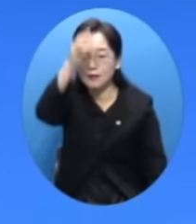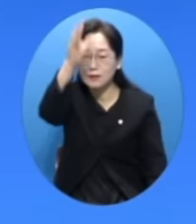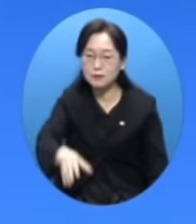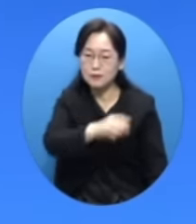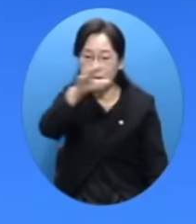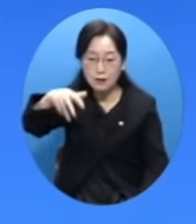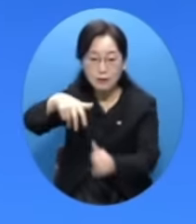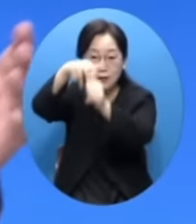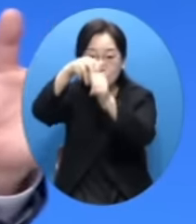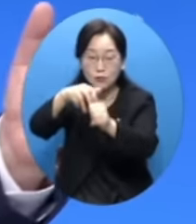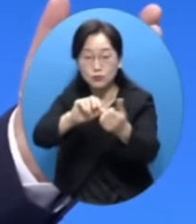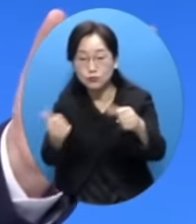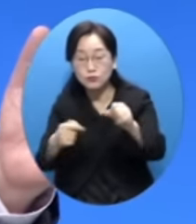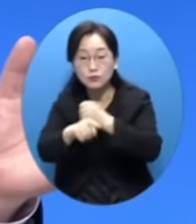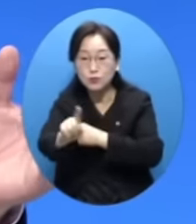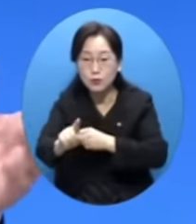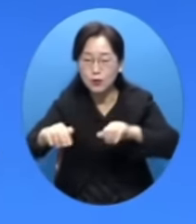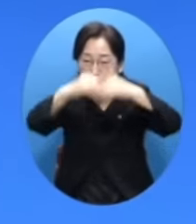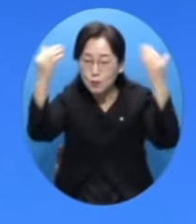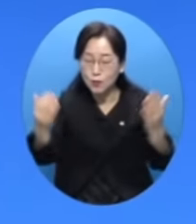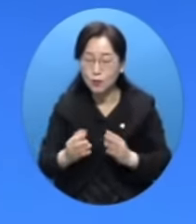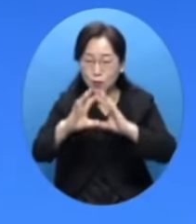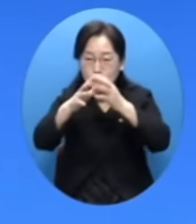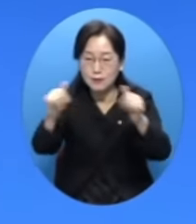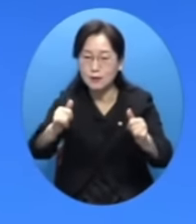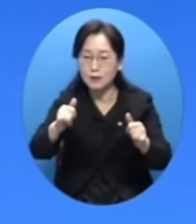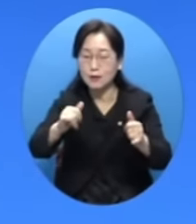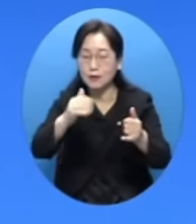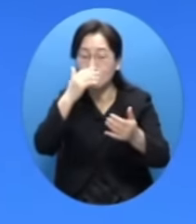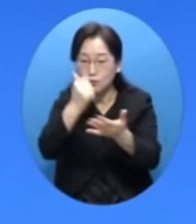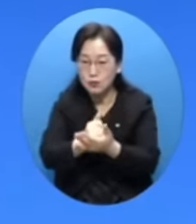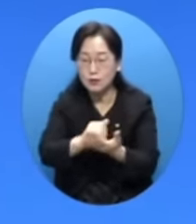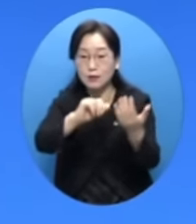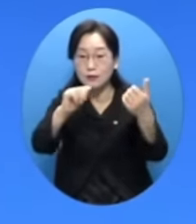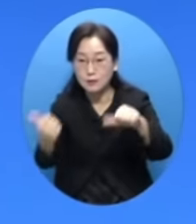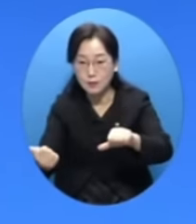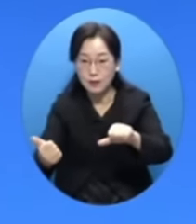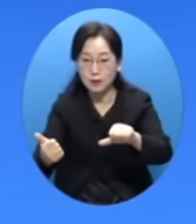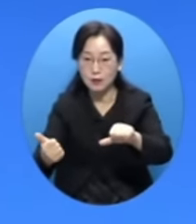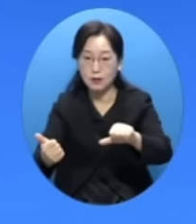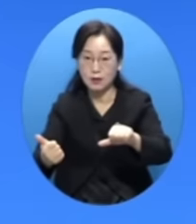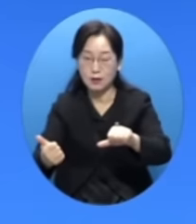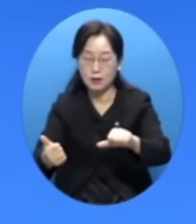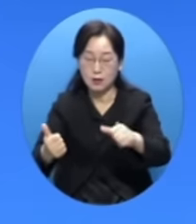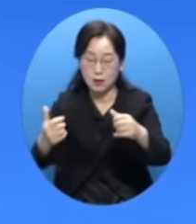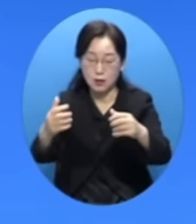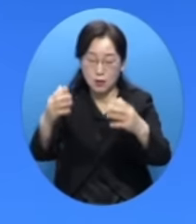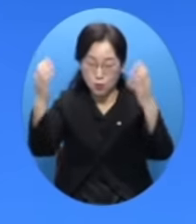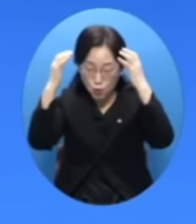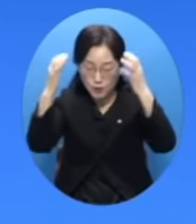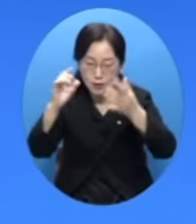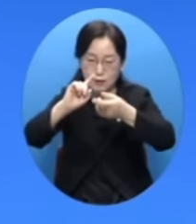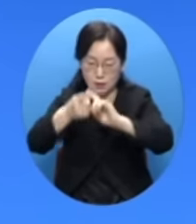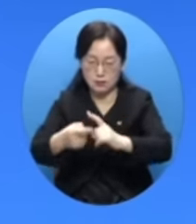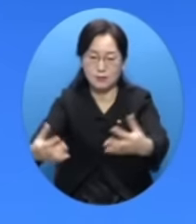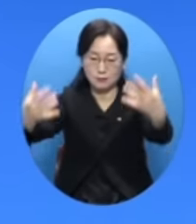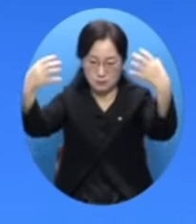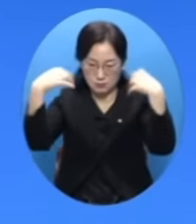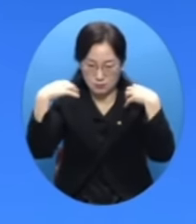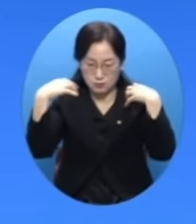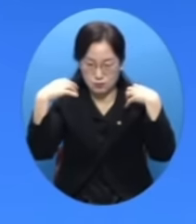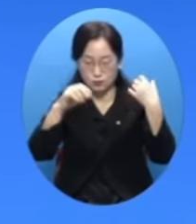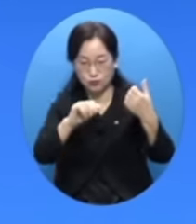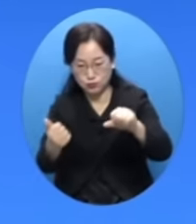달리신 이유는 온 인류의 죄와 사망의 모든 고난을 짊어지고 돌아가기 위해서 이 땅에